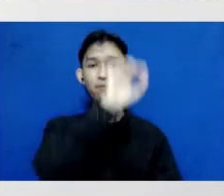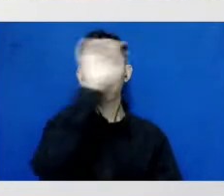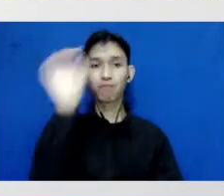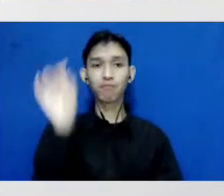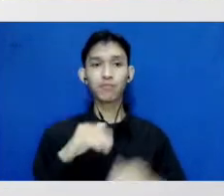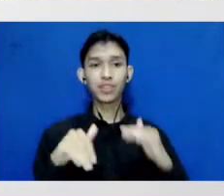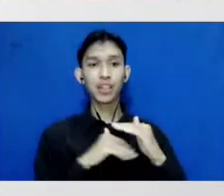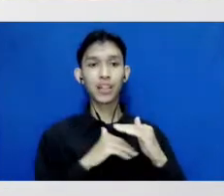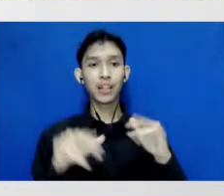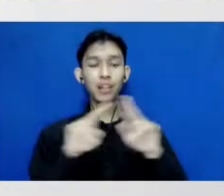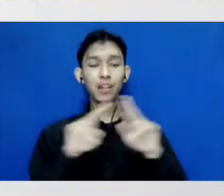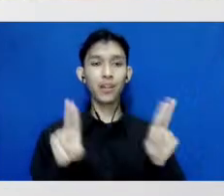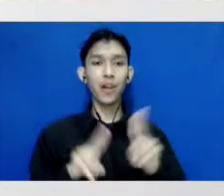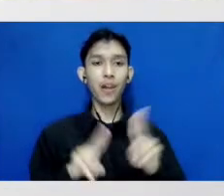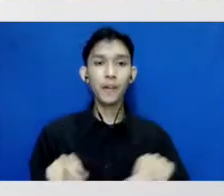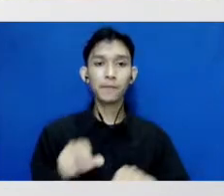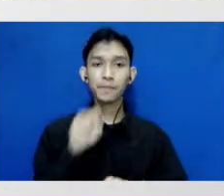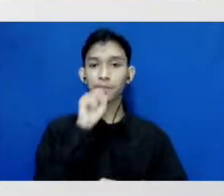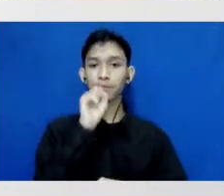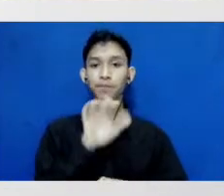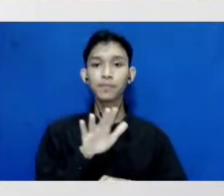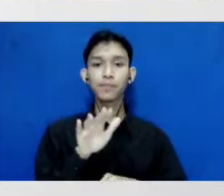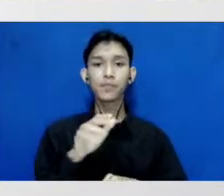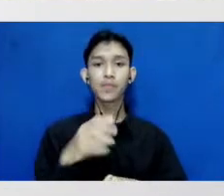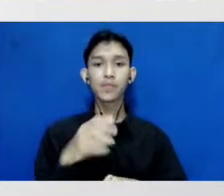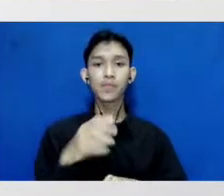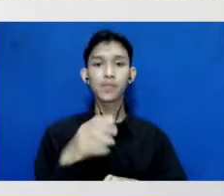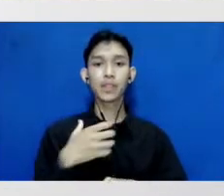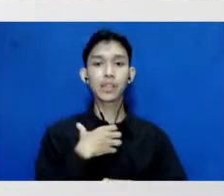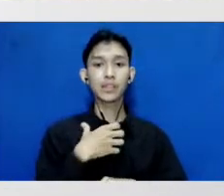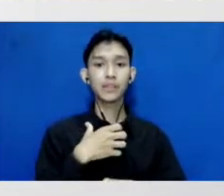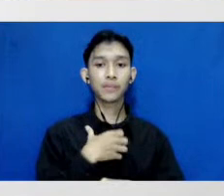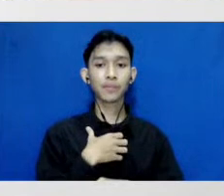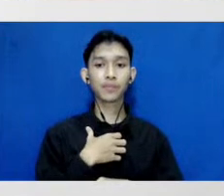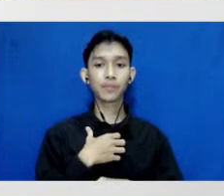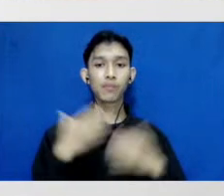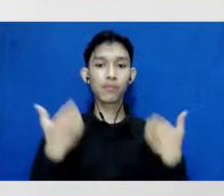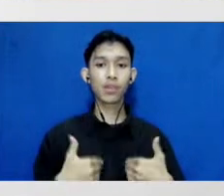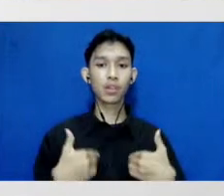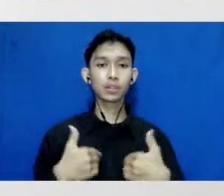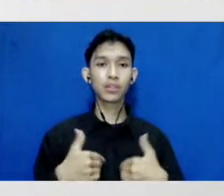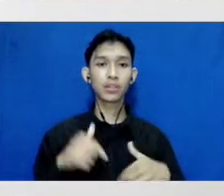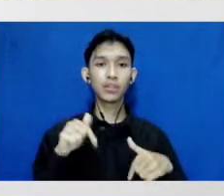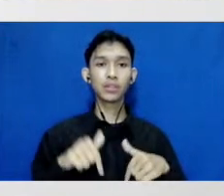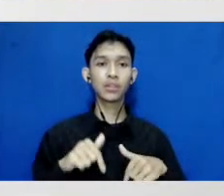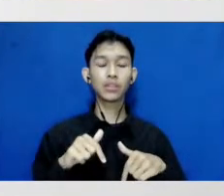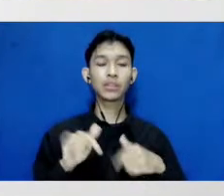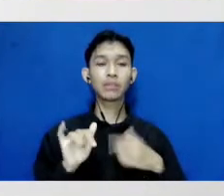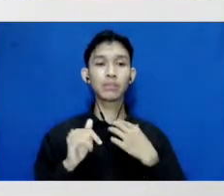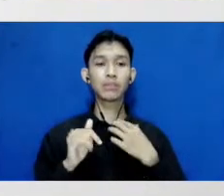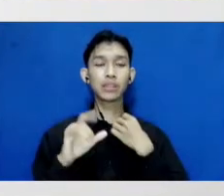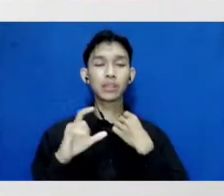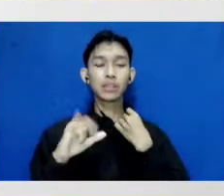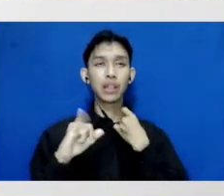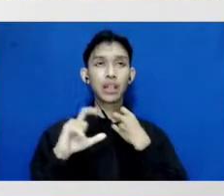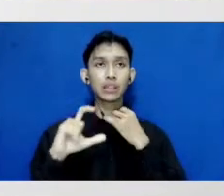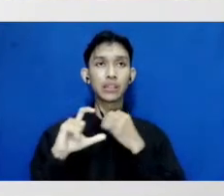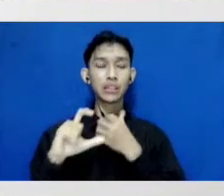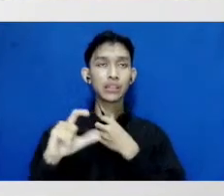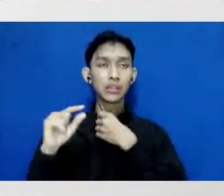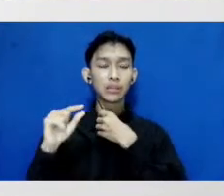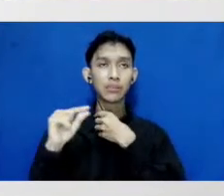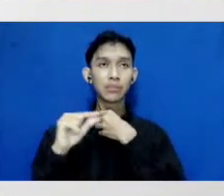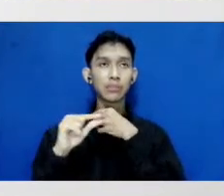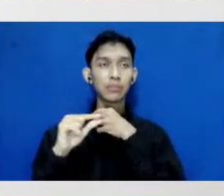telah mengukuhkan dan mendorong pengakuan akan hak-hak asasi manusia di era digital. Seperti misalkan ICCPR, beragam